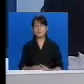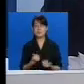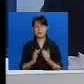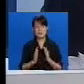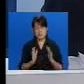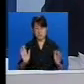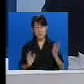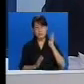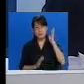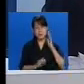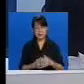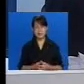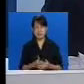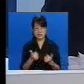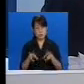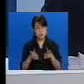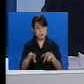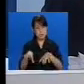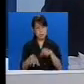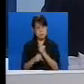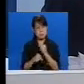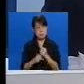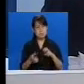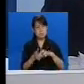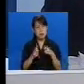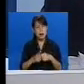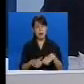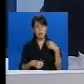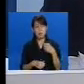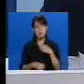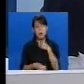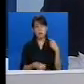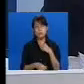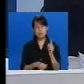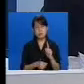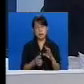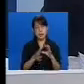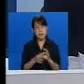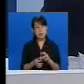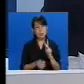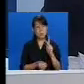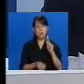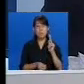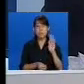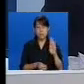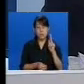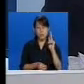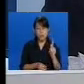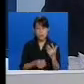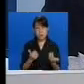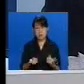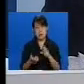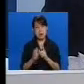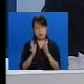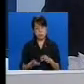ขอบคุณคุณพัชระนะคะส่วนปัญหาการดำเนินงานที่ขาดทุนของกบขรวมถึงการตั้งข้อสังเกตการบริหารงานของเลขาธิการกบขทำให้ล่าสุ